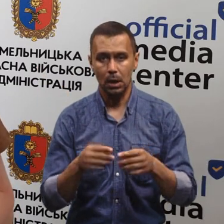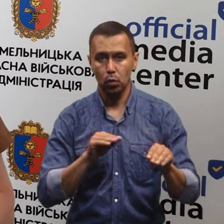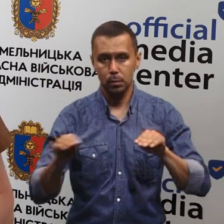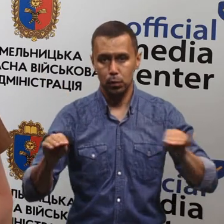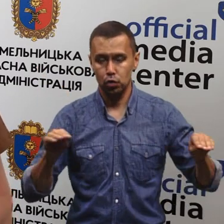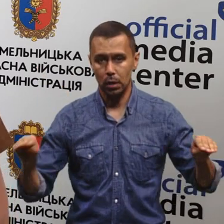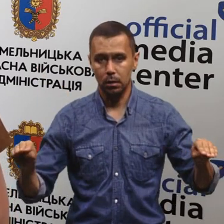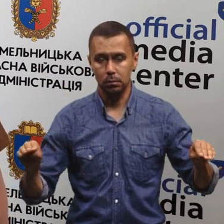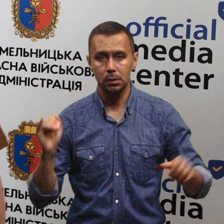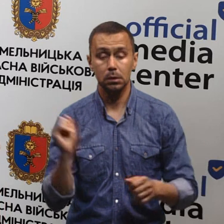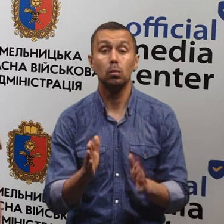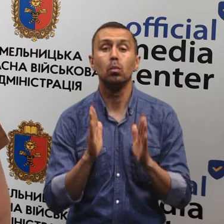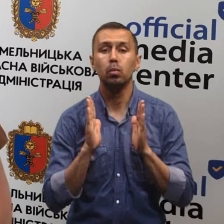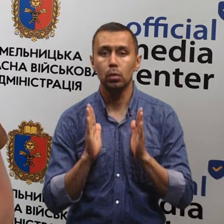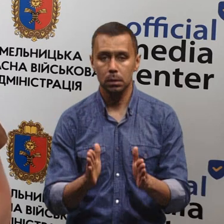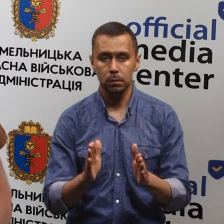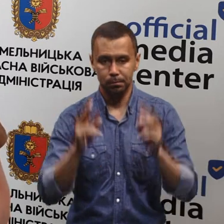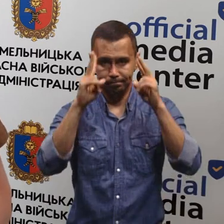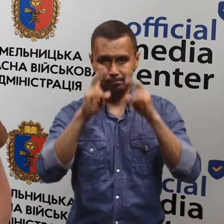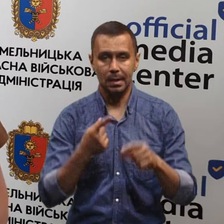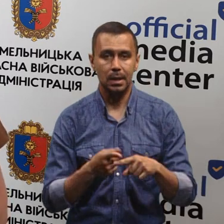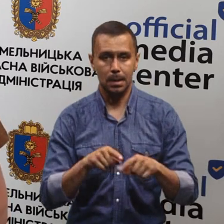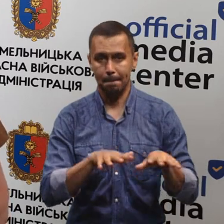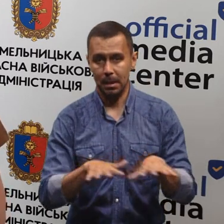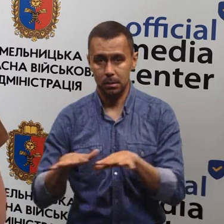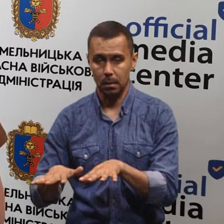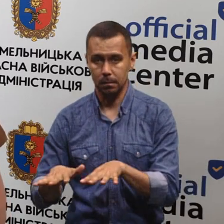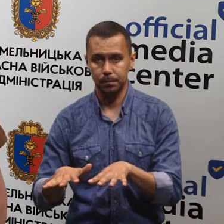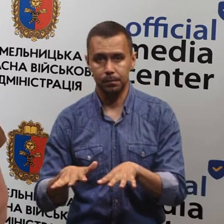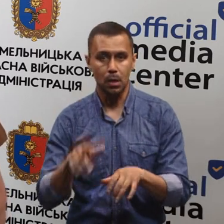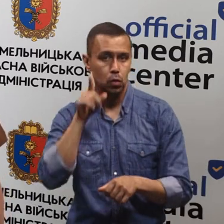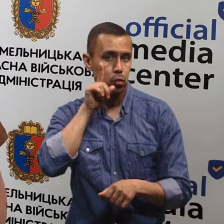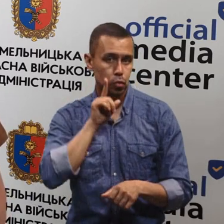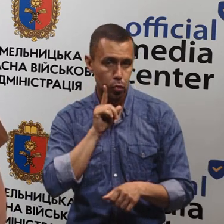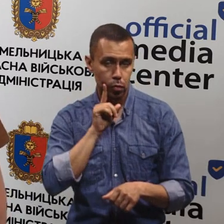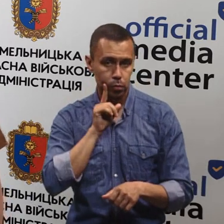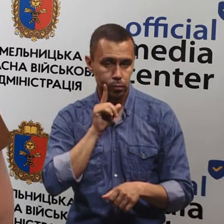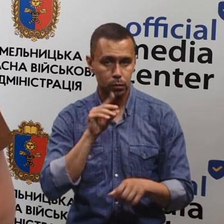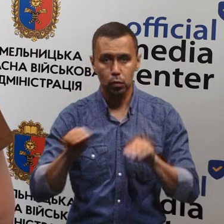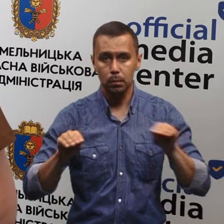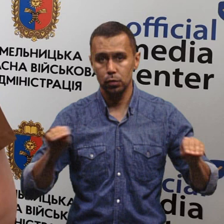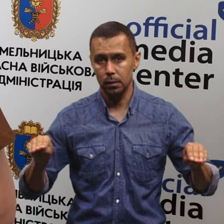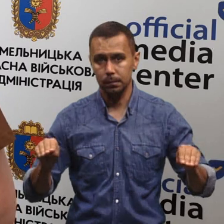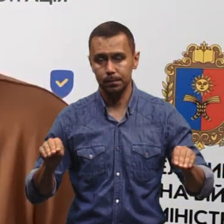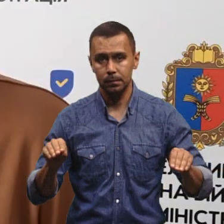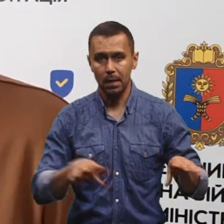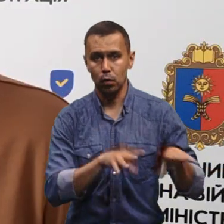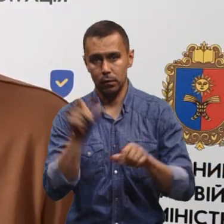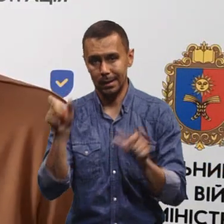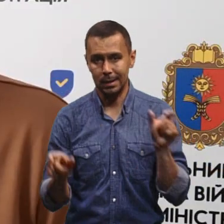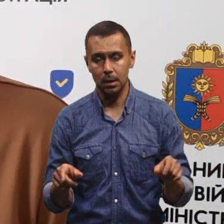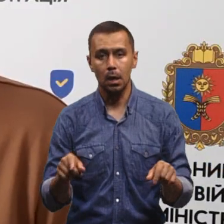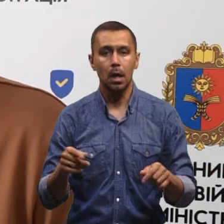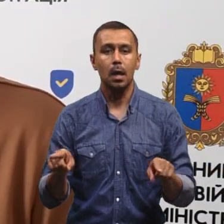розміщення. І будемо оглядати ці місця компактного розміщення евакуйованого населення. Також